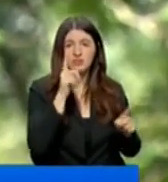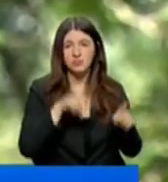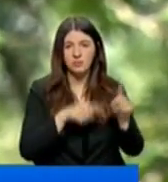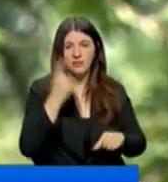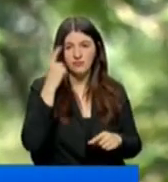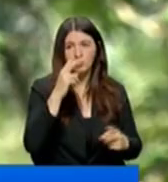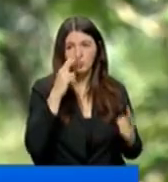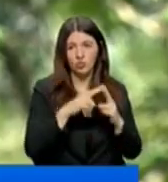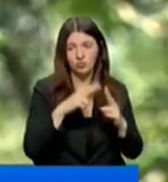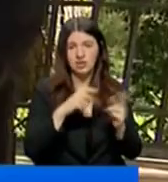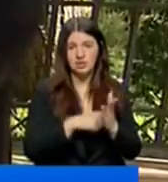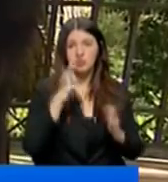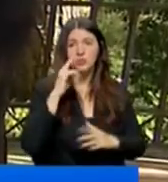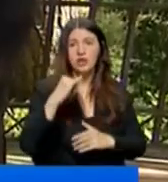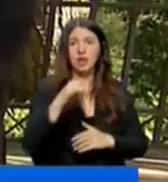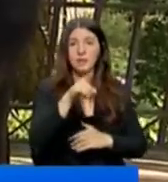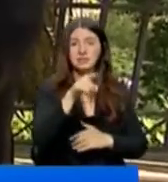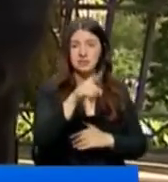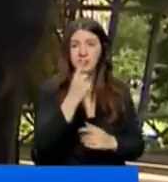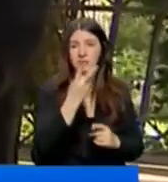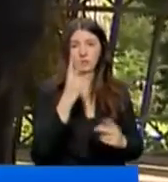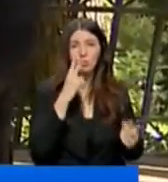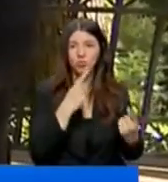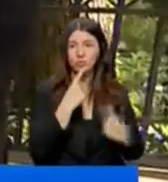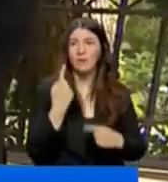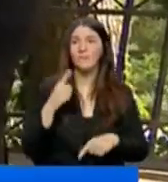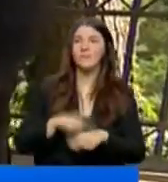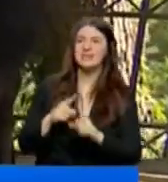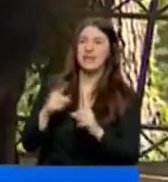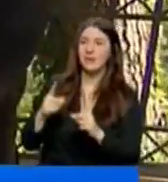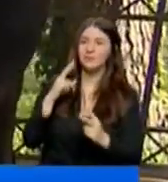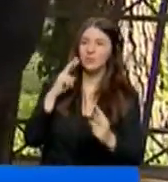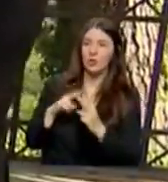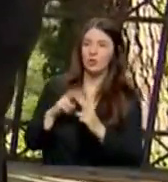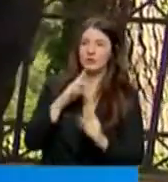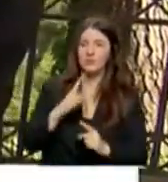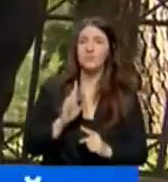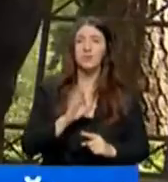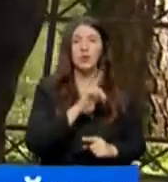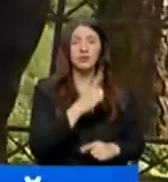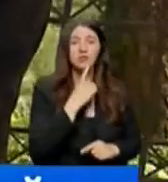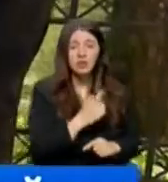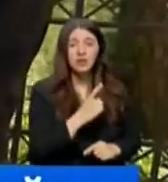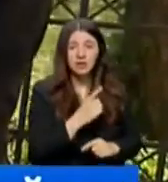zaman görüştüğünüz de bir isim. Hükümete yakın ama sizin de birkaç kere Bir dönem görüştüğünüz bir isim. O da diyor